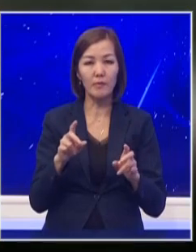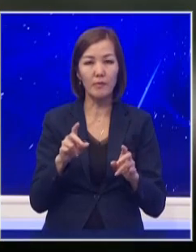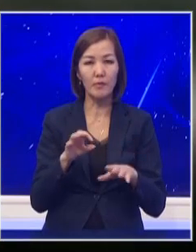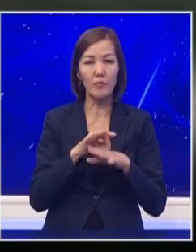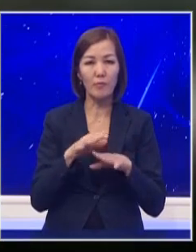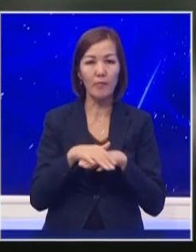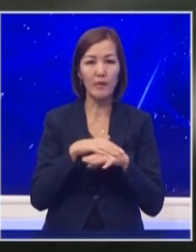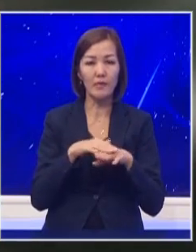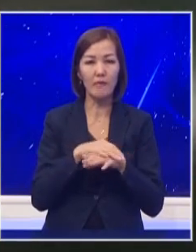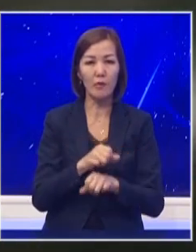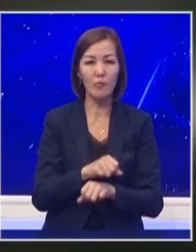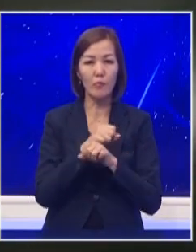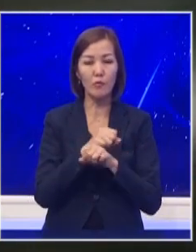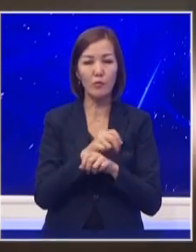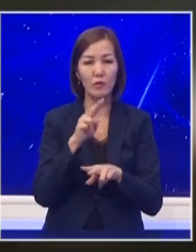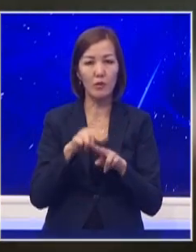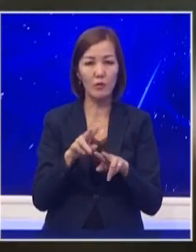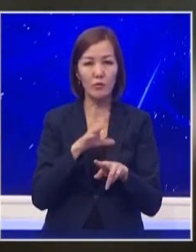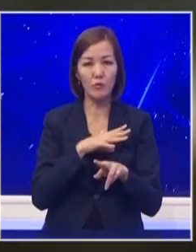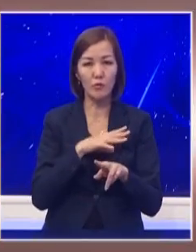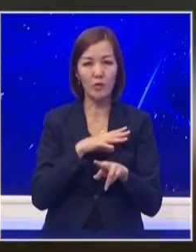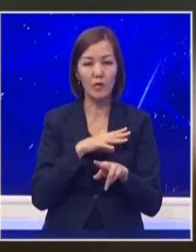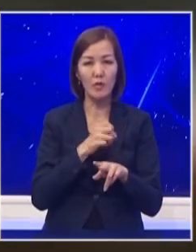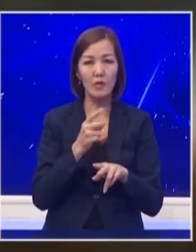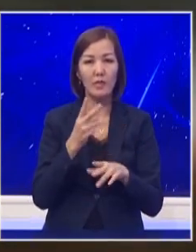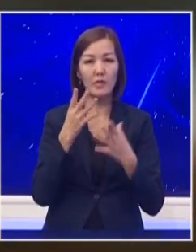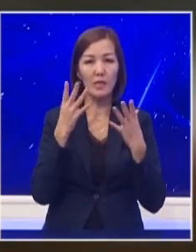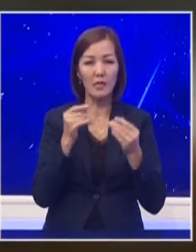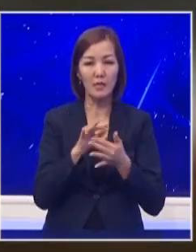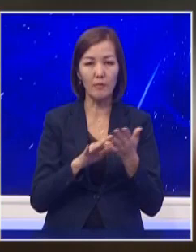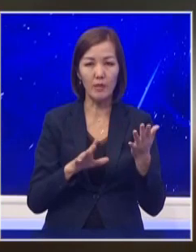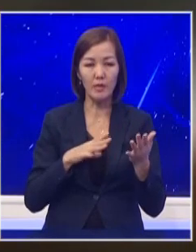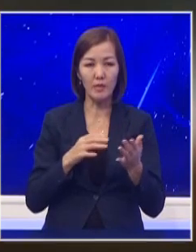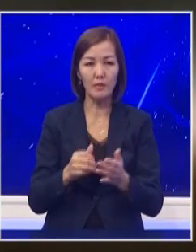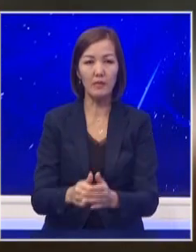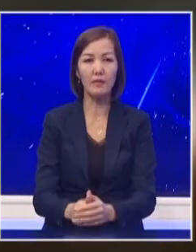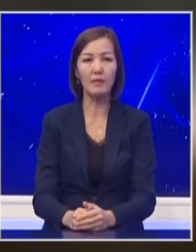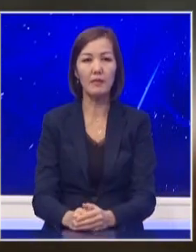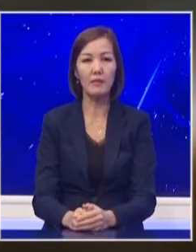произошел массовый бунт заключенных который продлился несколько дней